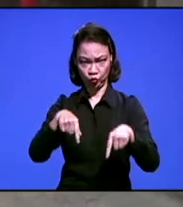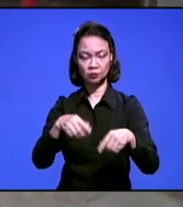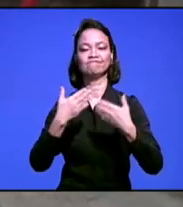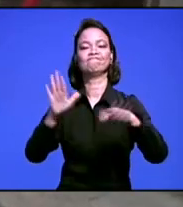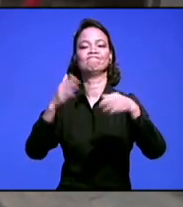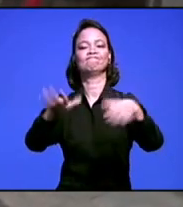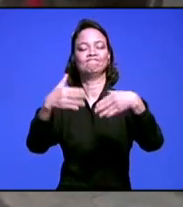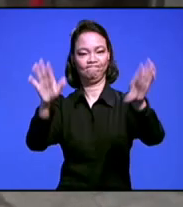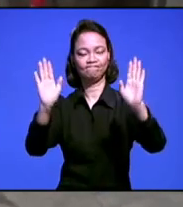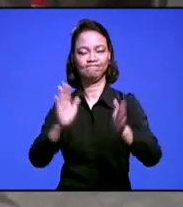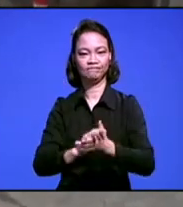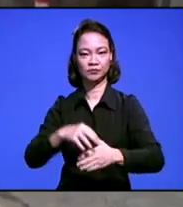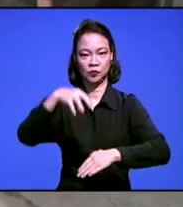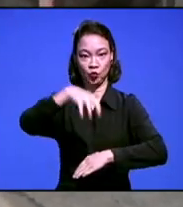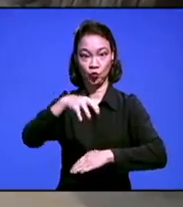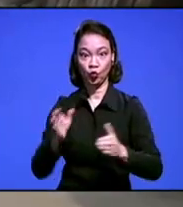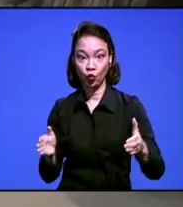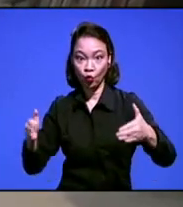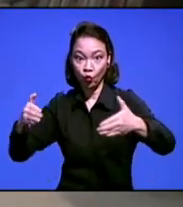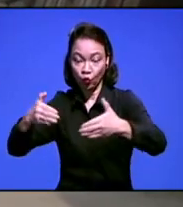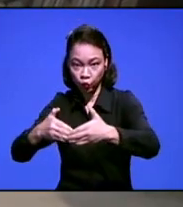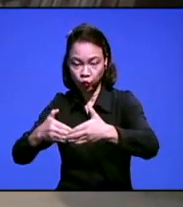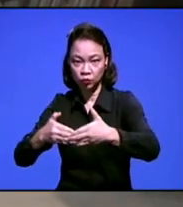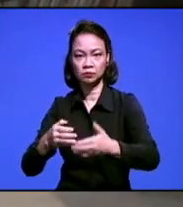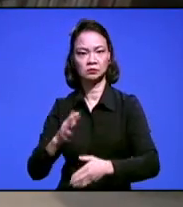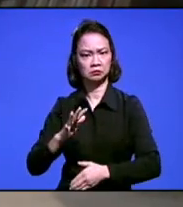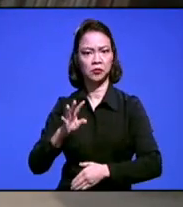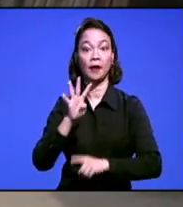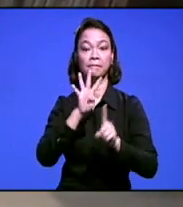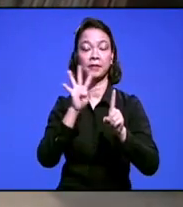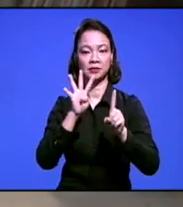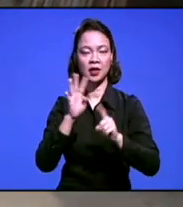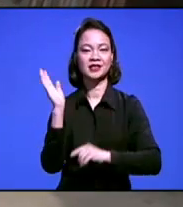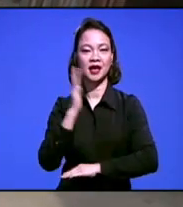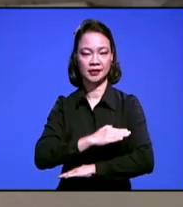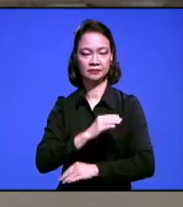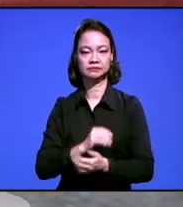dibubarkan Lockdown lokal ini rencananya berlaku selama 14 hari setiap